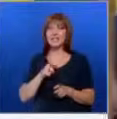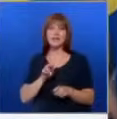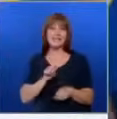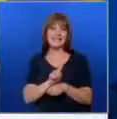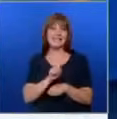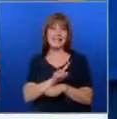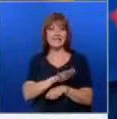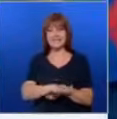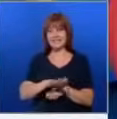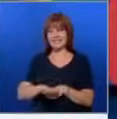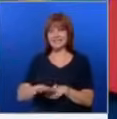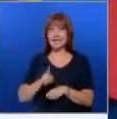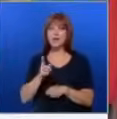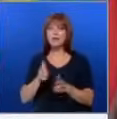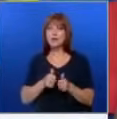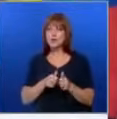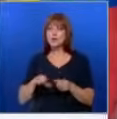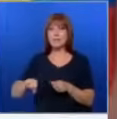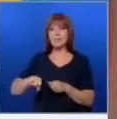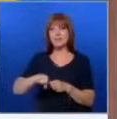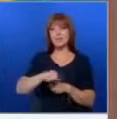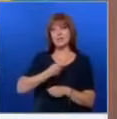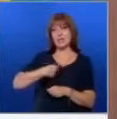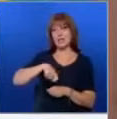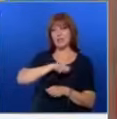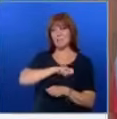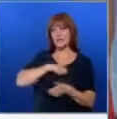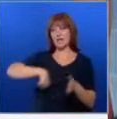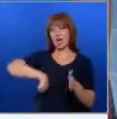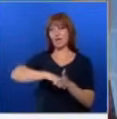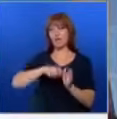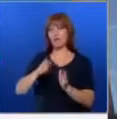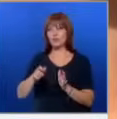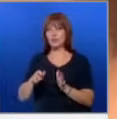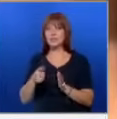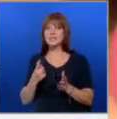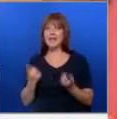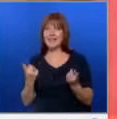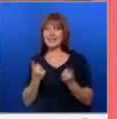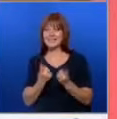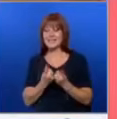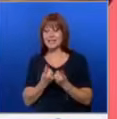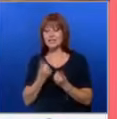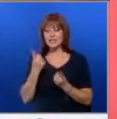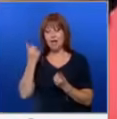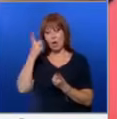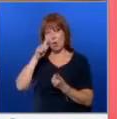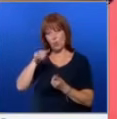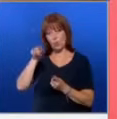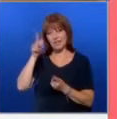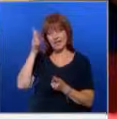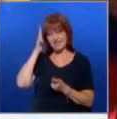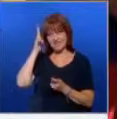от 11 деца, които ще придружат испанските футболисти на излизане за срещата им с Франция утре вечер.